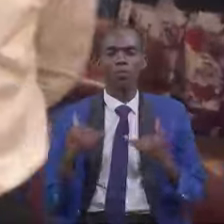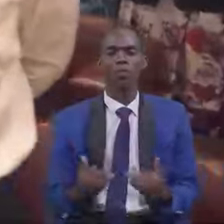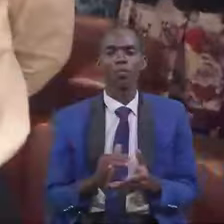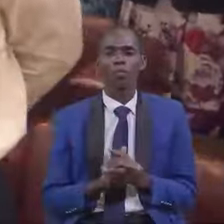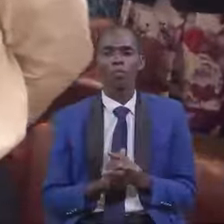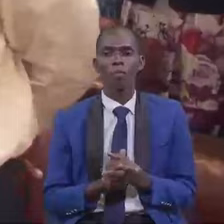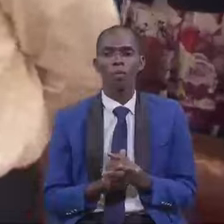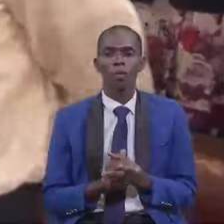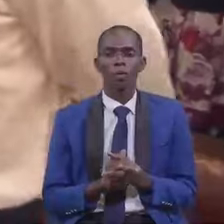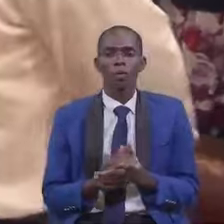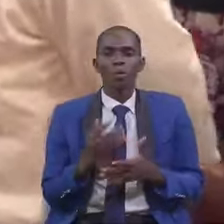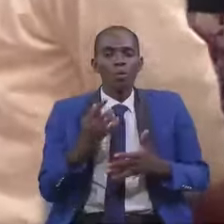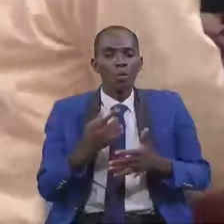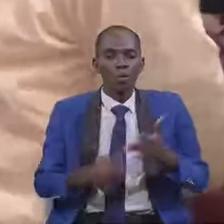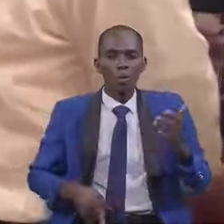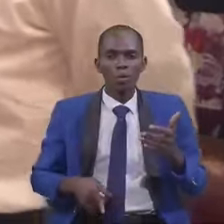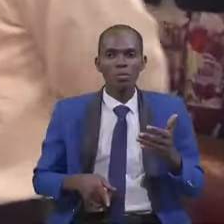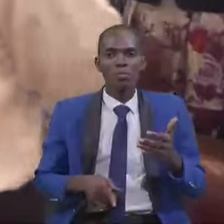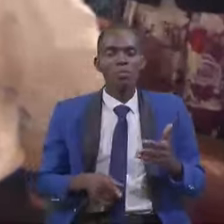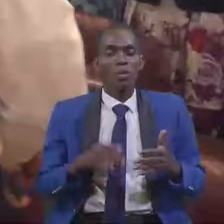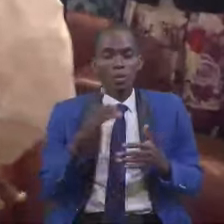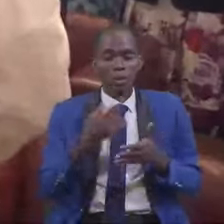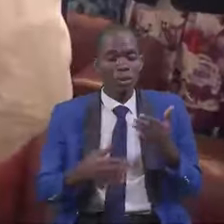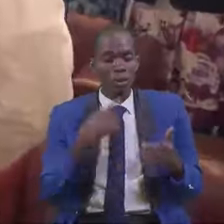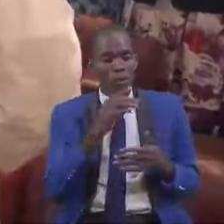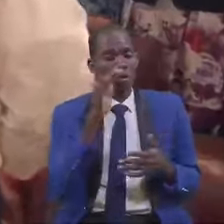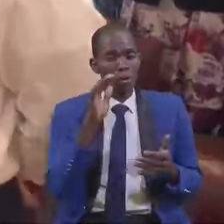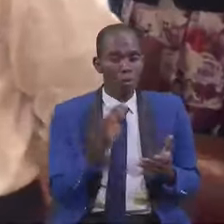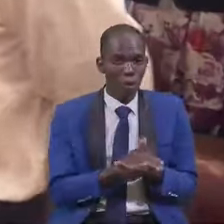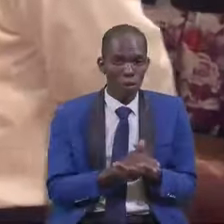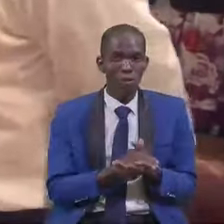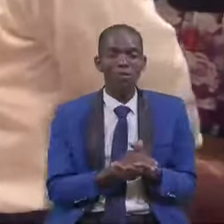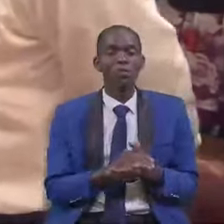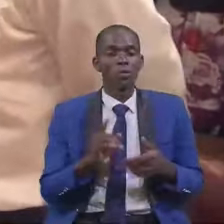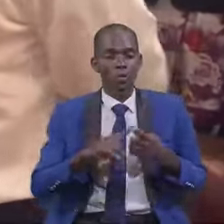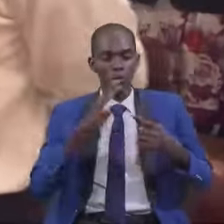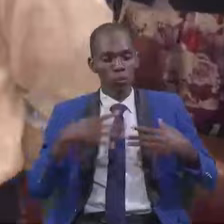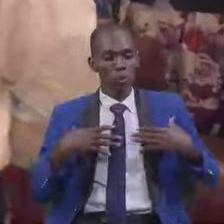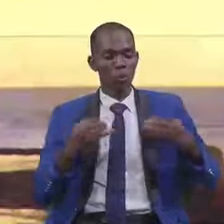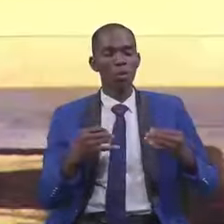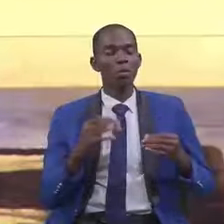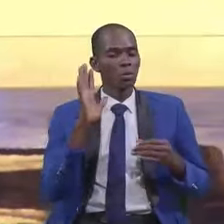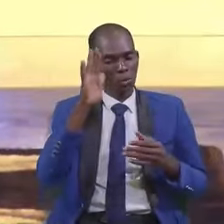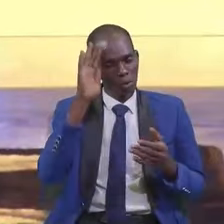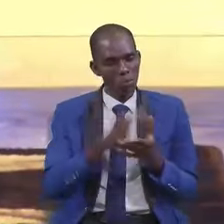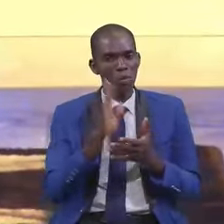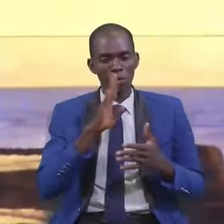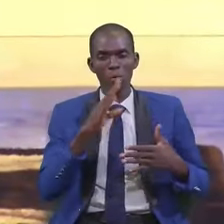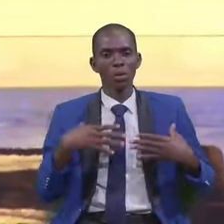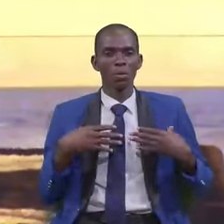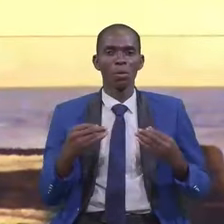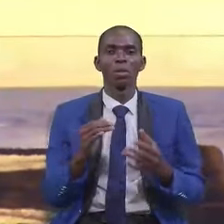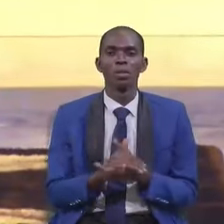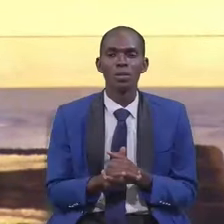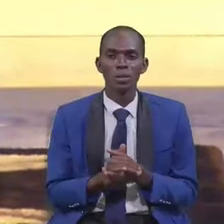Si vous dites que votre femme sera... Si vous, ce que vous dites de votre femme qu'elle a guérie, elle sera guérie. Si vous dites